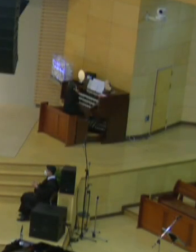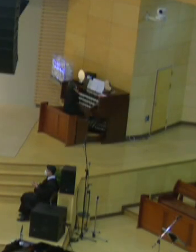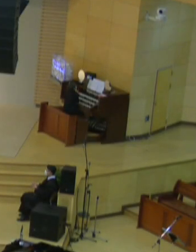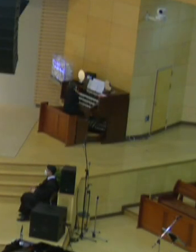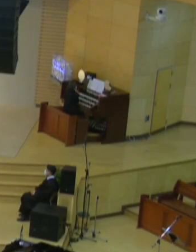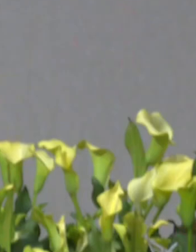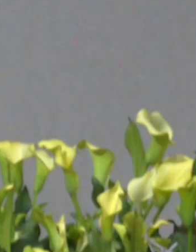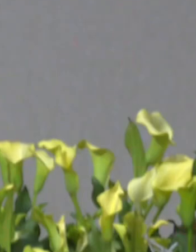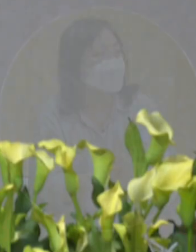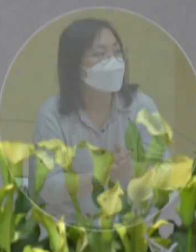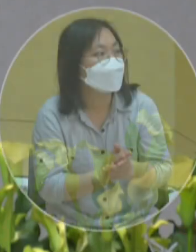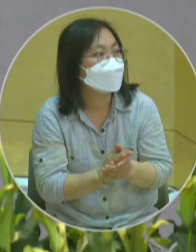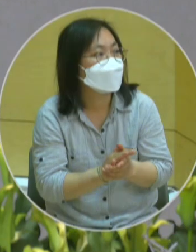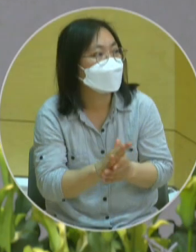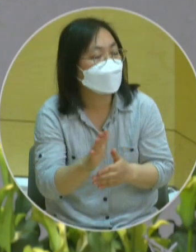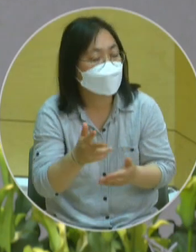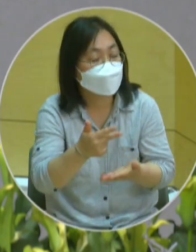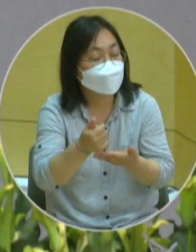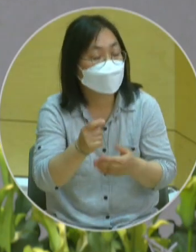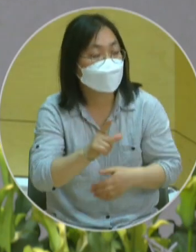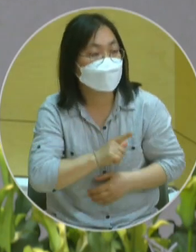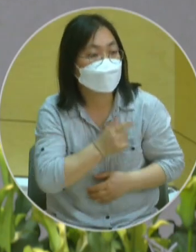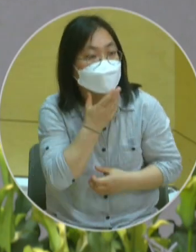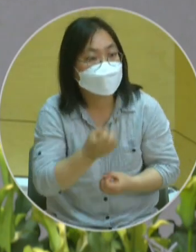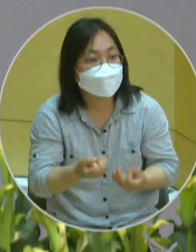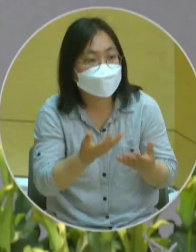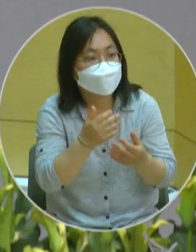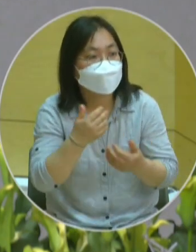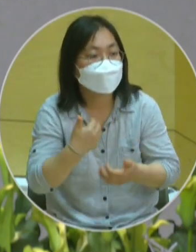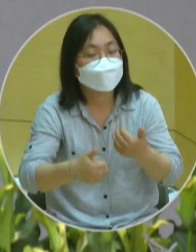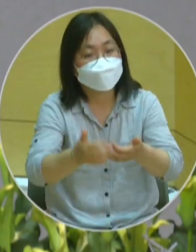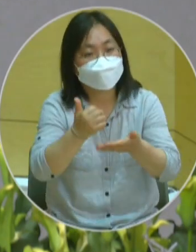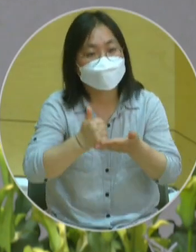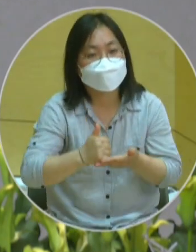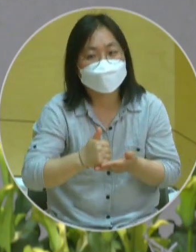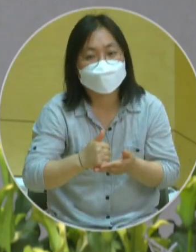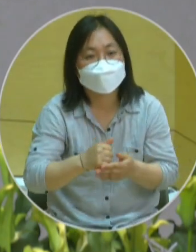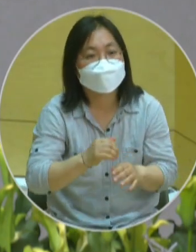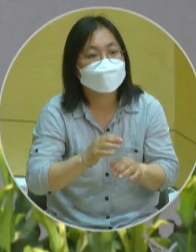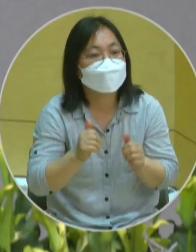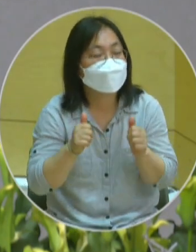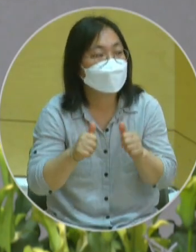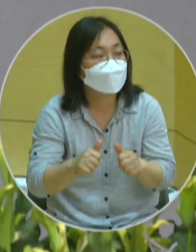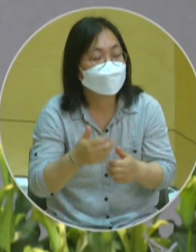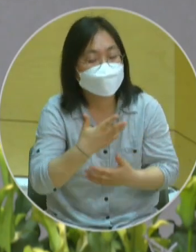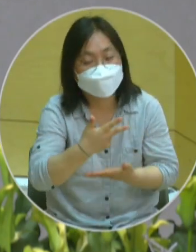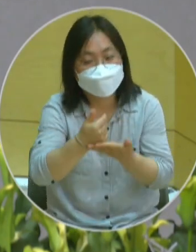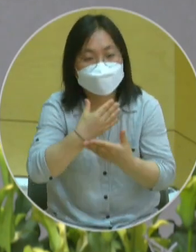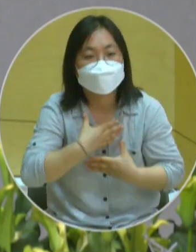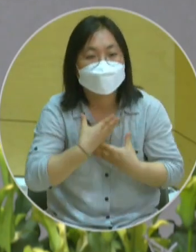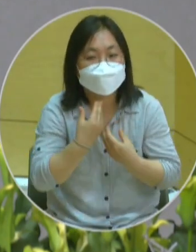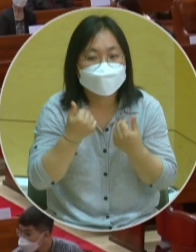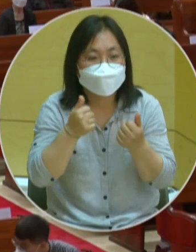할렐루야, 여러분들을 주의 이름으로 축복하고 환영합니다. 우리 좌우 있는 분들에게도 좀 축복해 주시죠. 주의 평강을 기원합니다. 주의